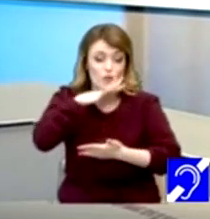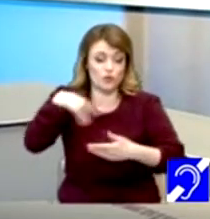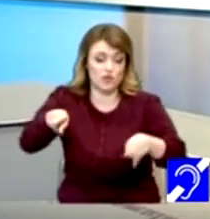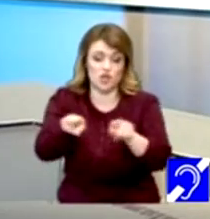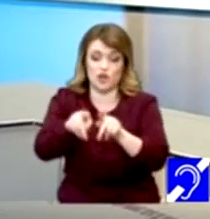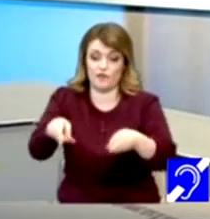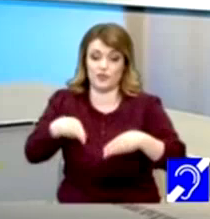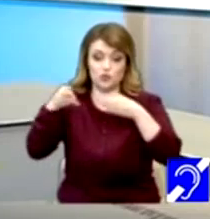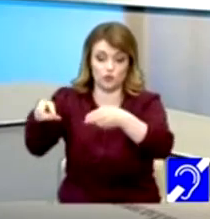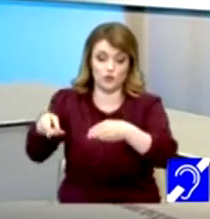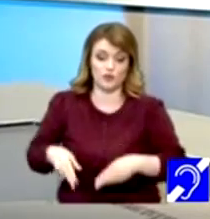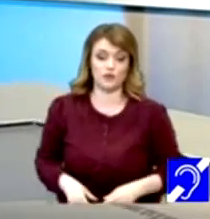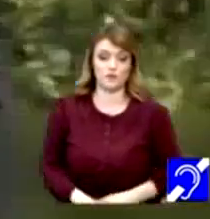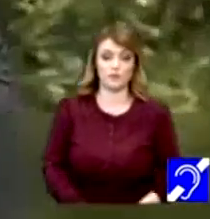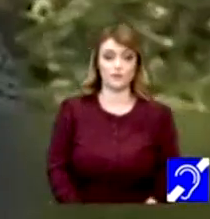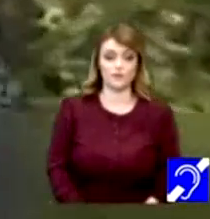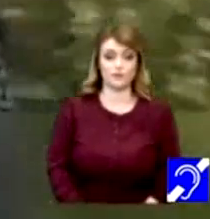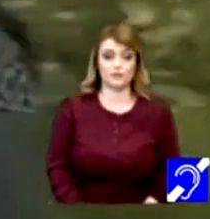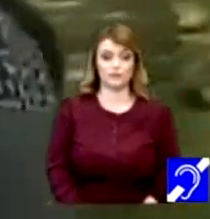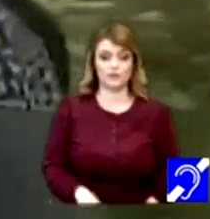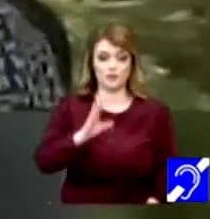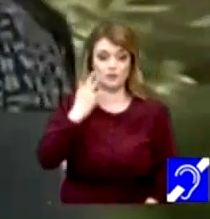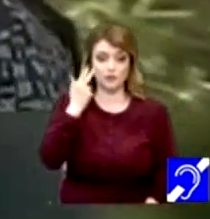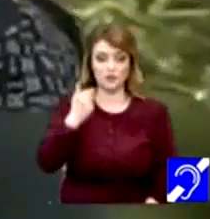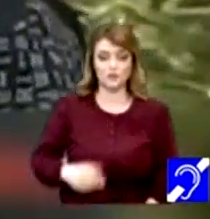de infracțiuni similare.